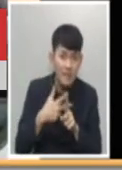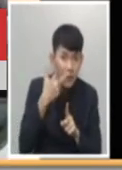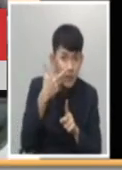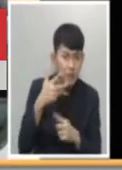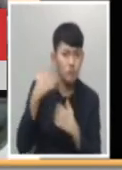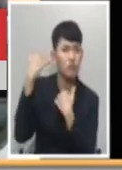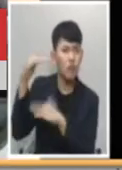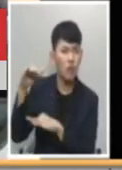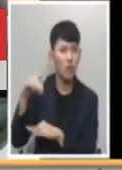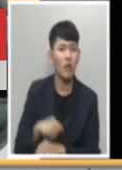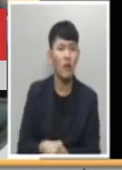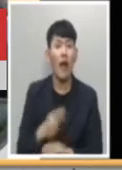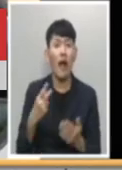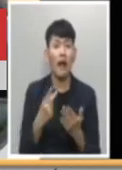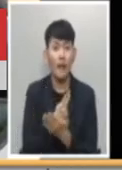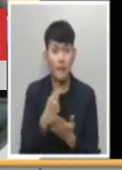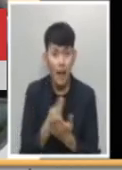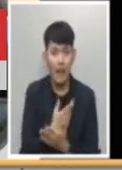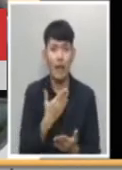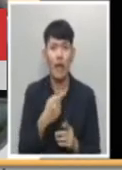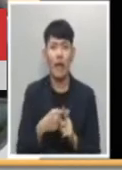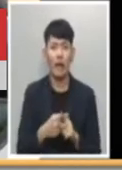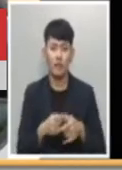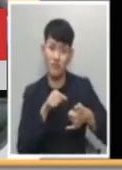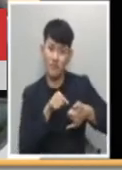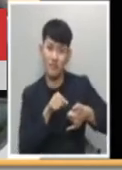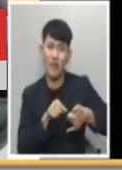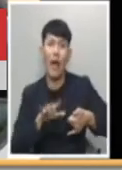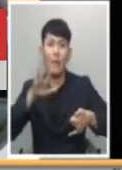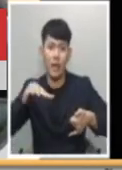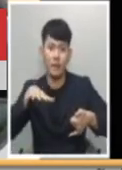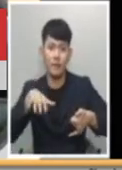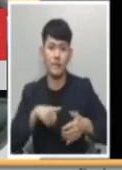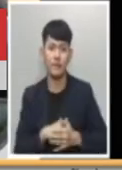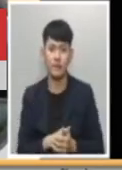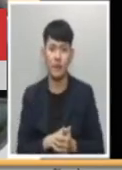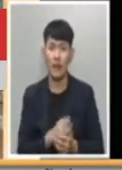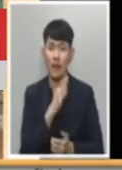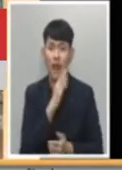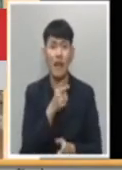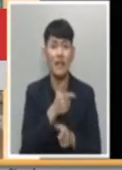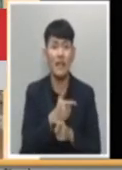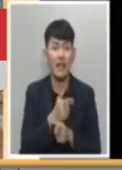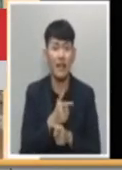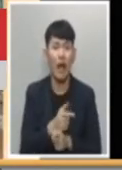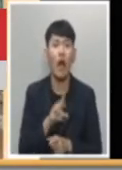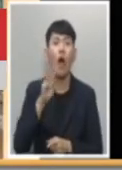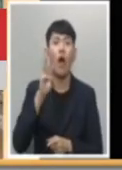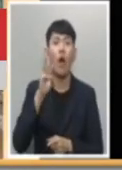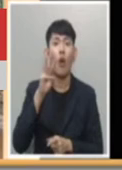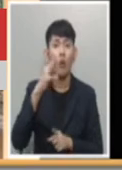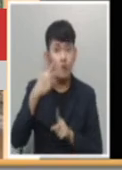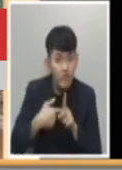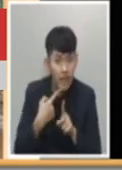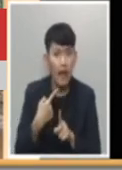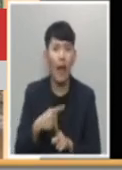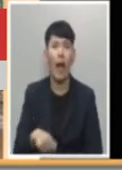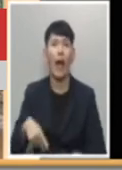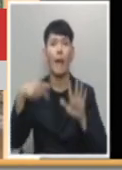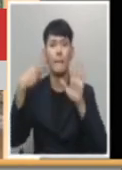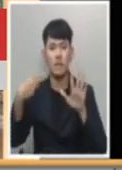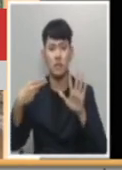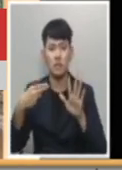หนึ่งประมาณ 5,000 บาทขอบหนึ่งเลี้ยง5ตัวได้ 25,000 เลี้ยง2ขอบ6เดือนครับได้ 50,000 ปีหน้าทำนาไม่ต้อง